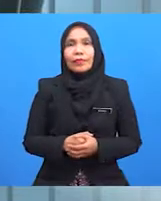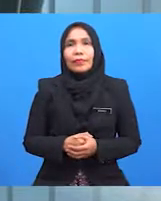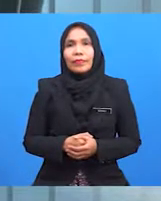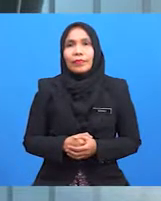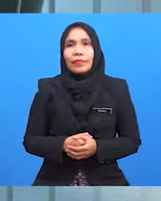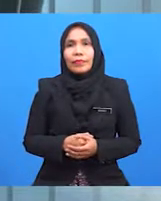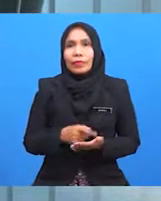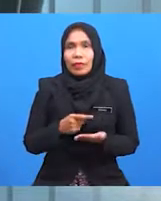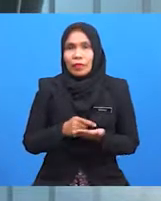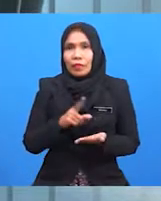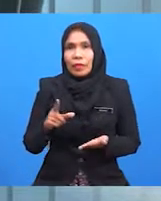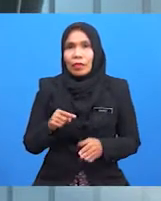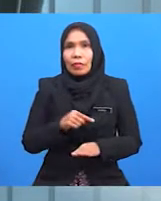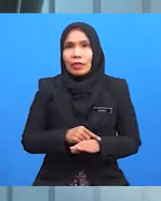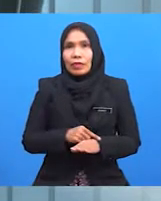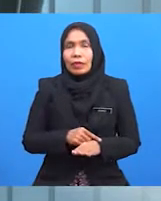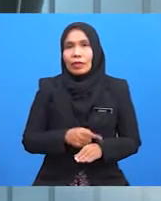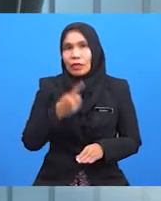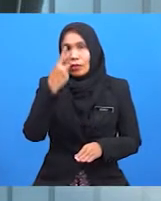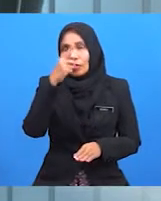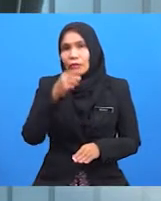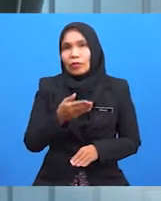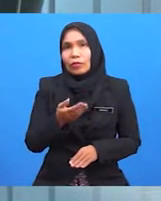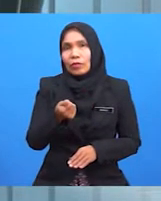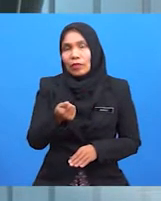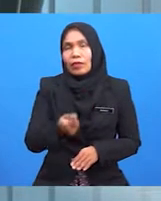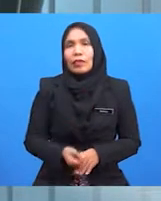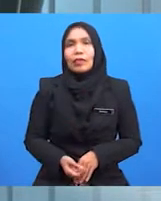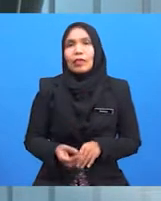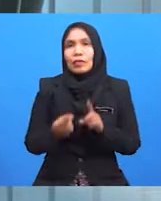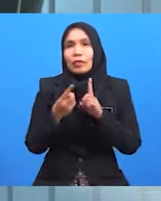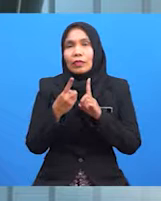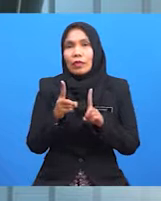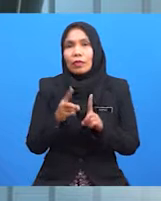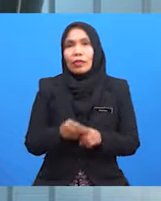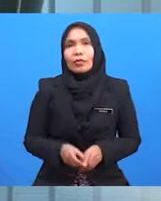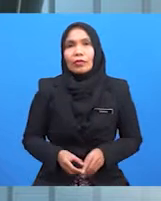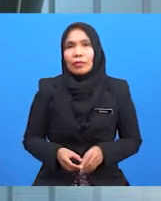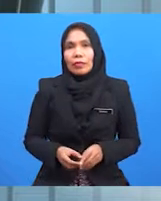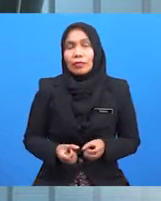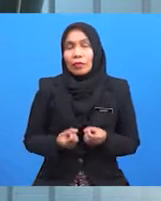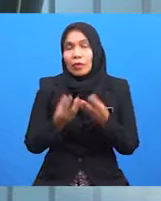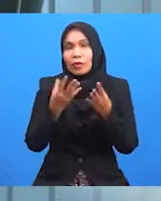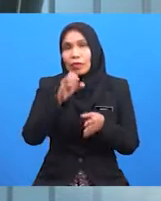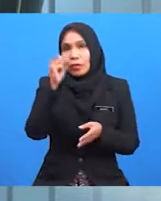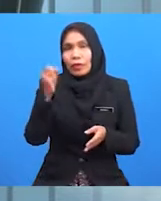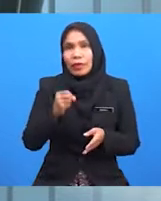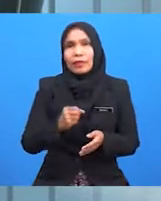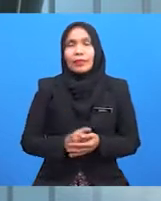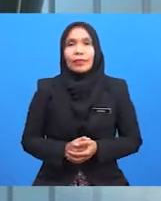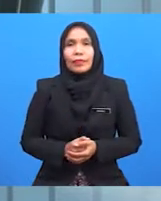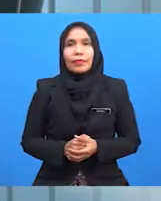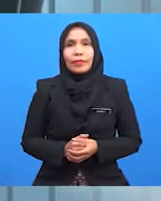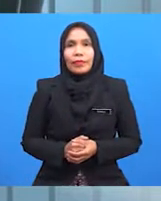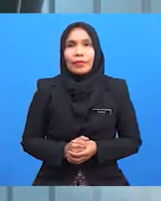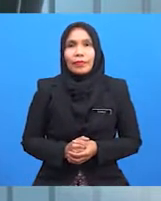Tibalah masa untuk anda menjawab beberapa soalan SPM sebenar tahun-tahun lepas yang berkaitan